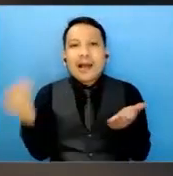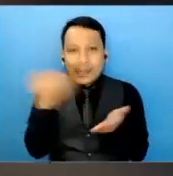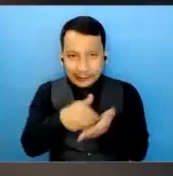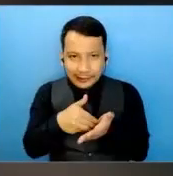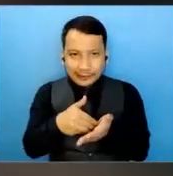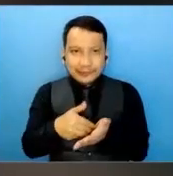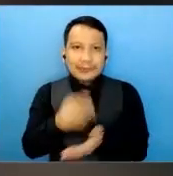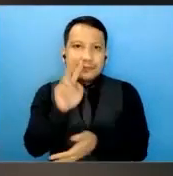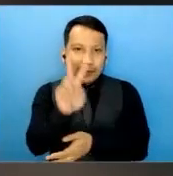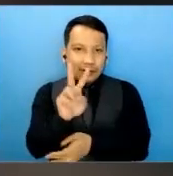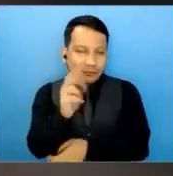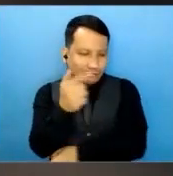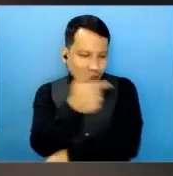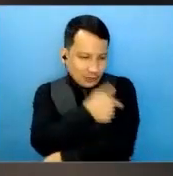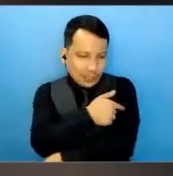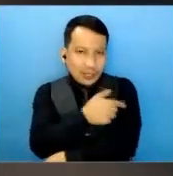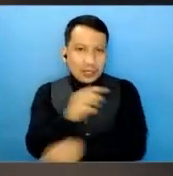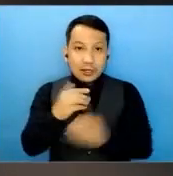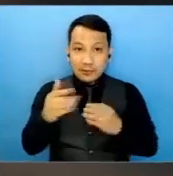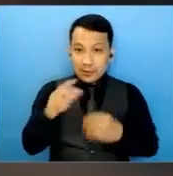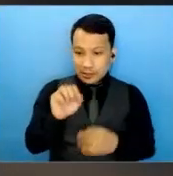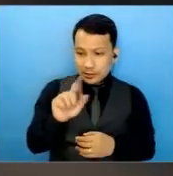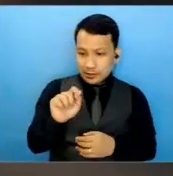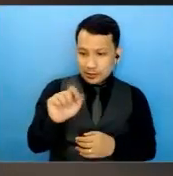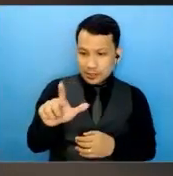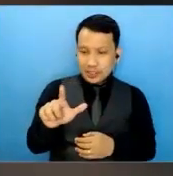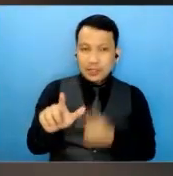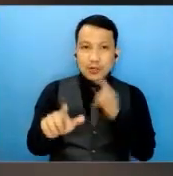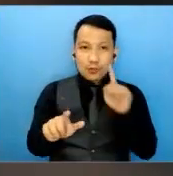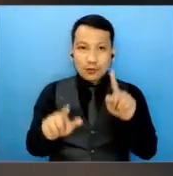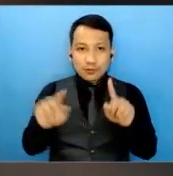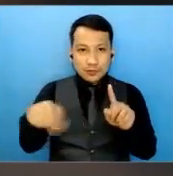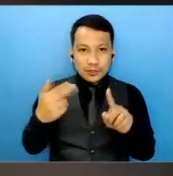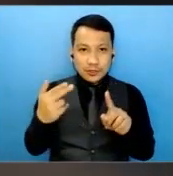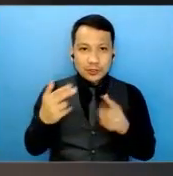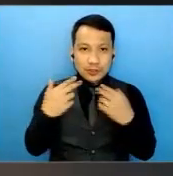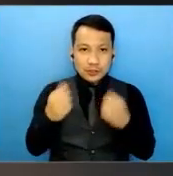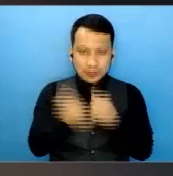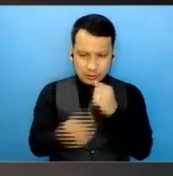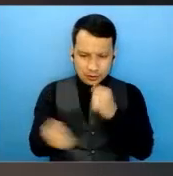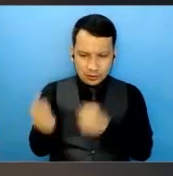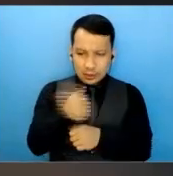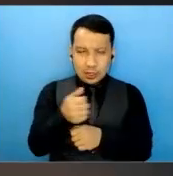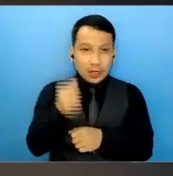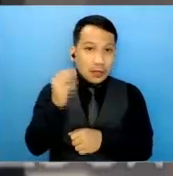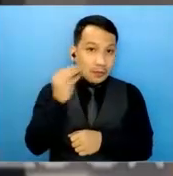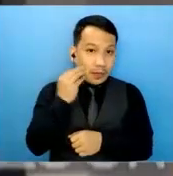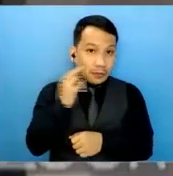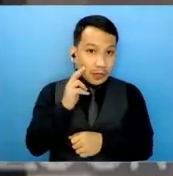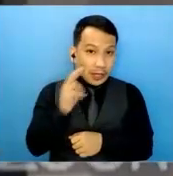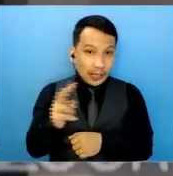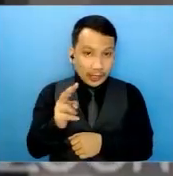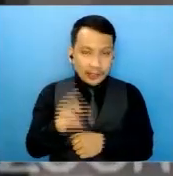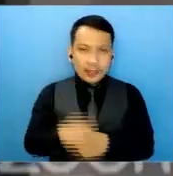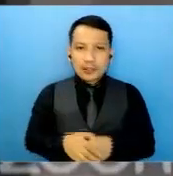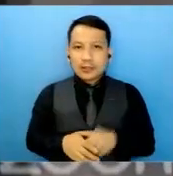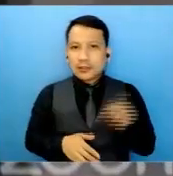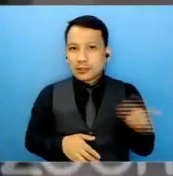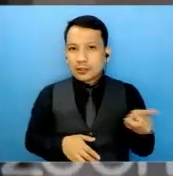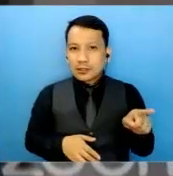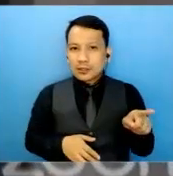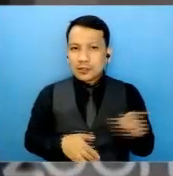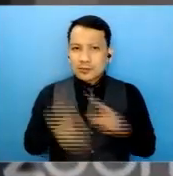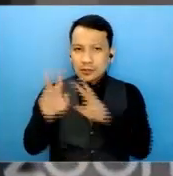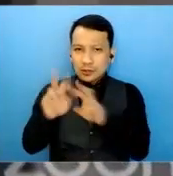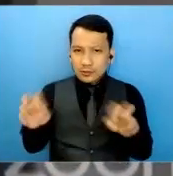2. Sa programang Sa Totoo Lang ng 1PH, sinabi ni Health Undersecretary Maria Rosario Vergere na iniimbestigahan na